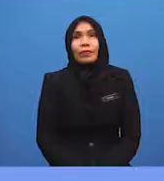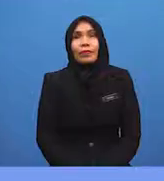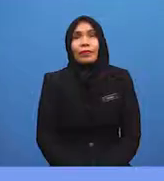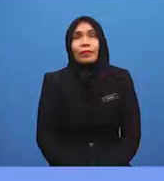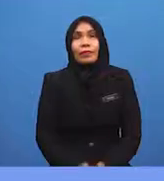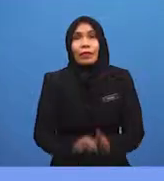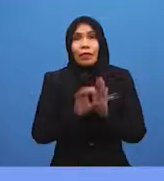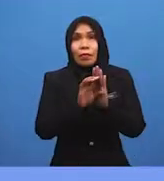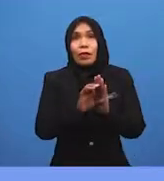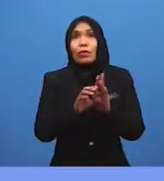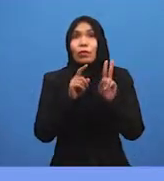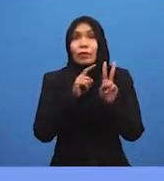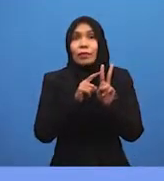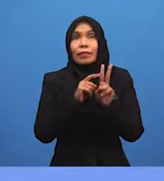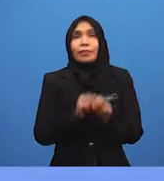ini.